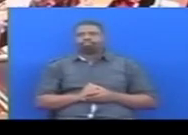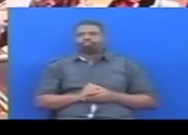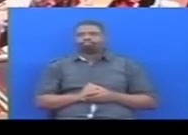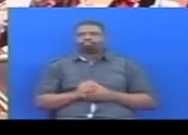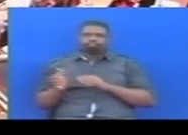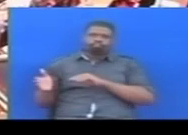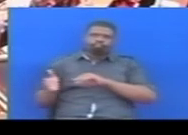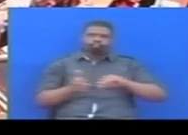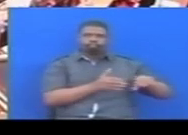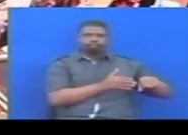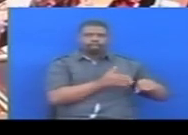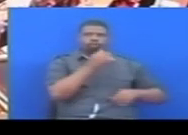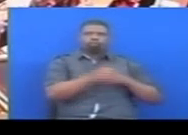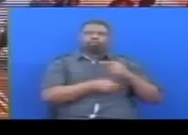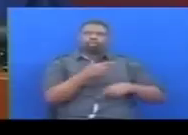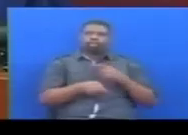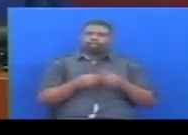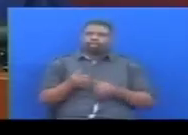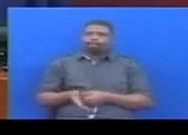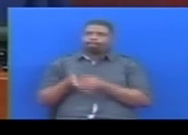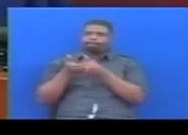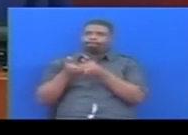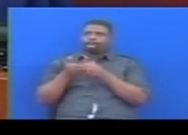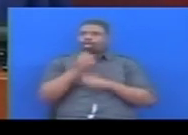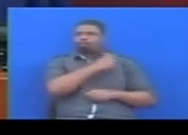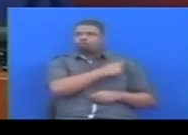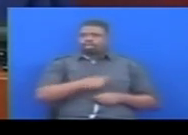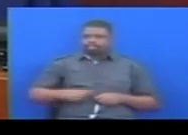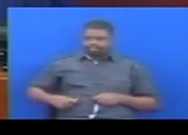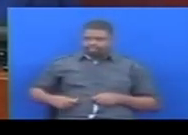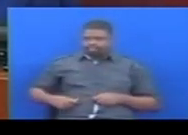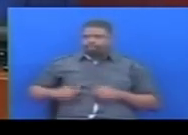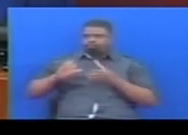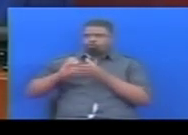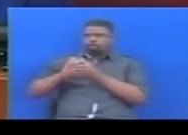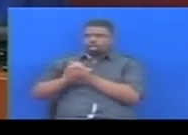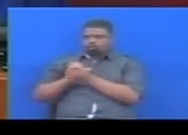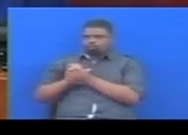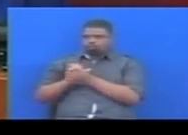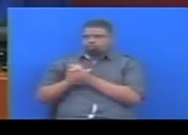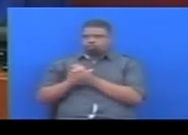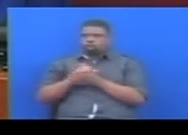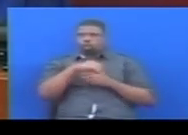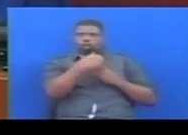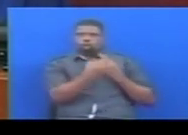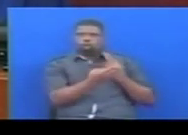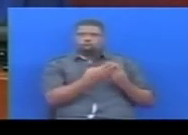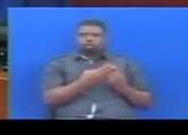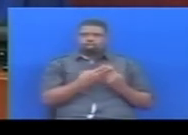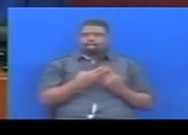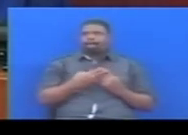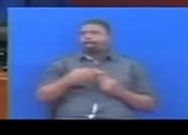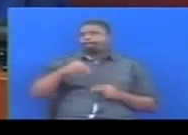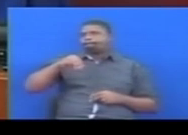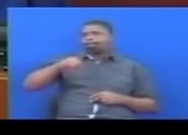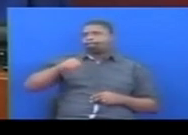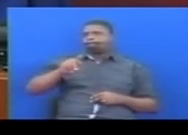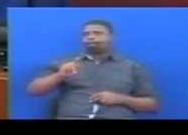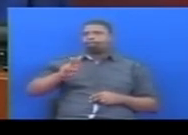Tunaendelea na Ofisi ya Makamu wa Rais, Muungano na Mazingira, Mheshimiwa Dr. Saada Salum